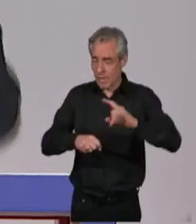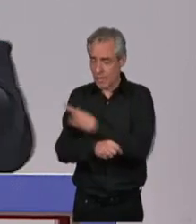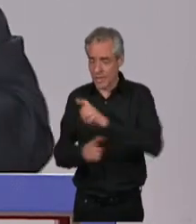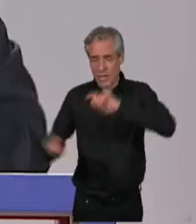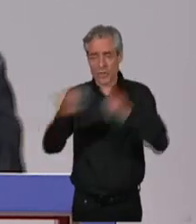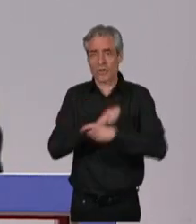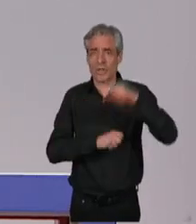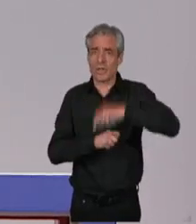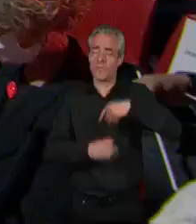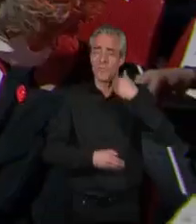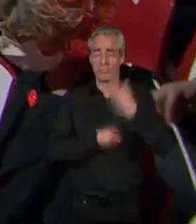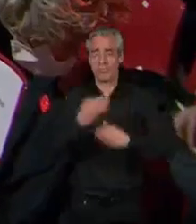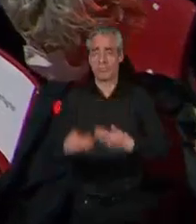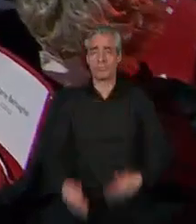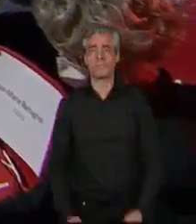sera revu.